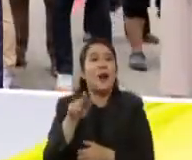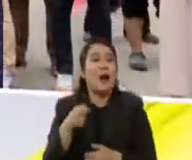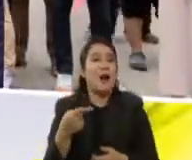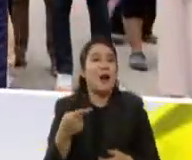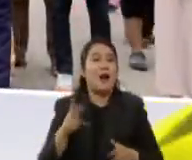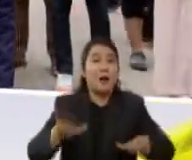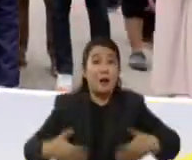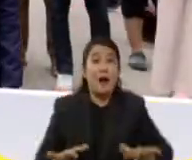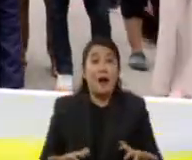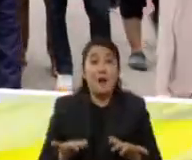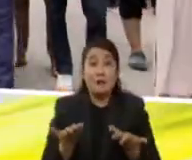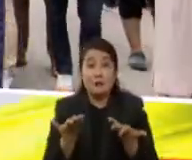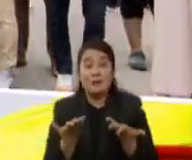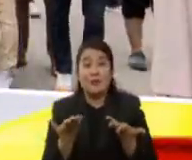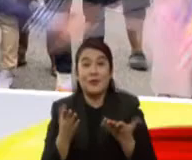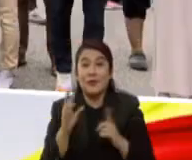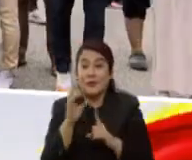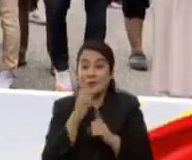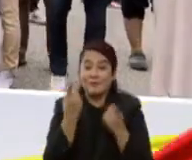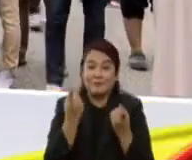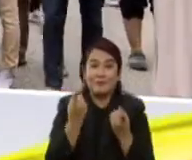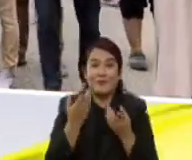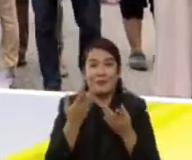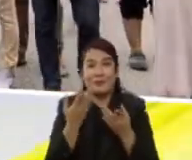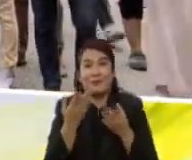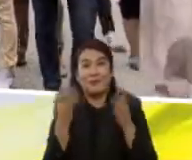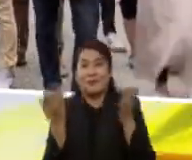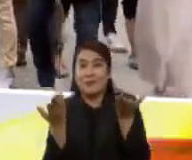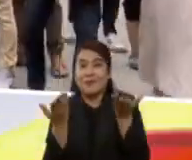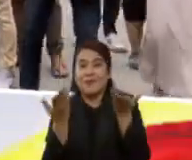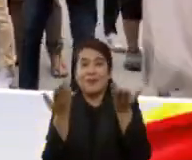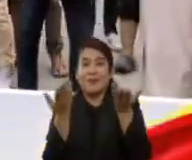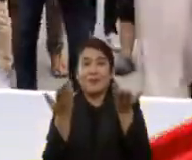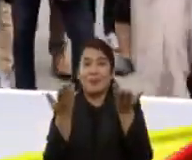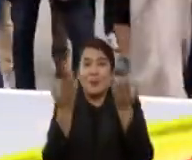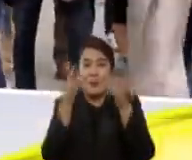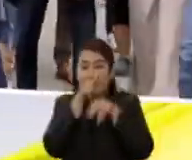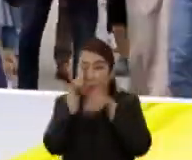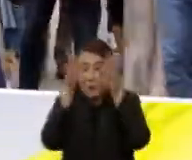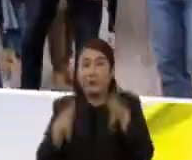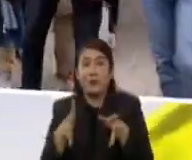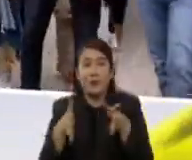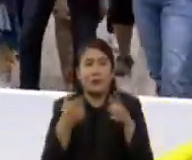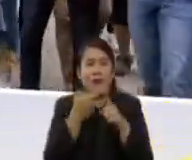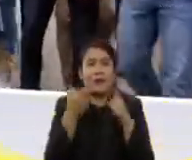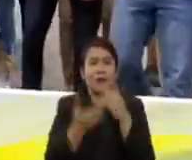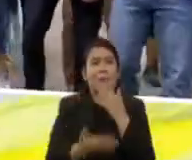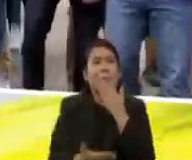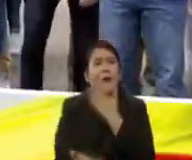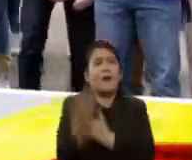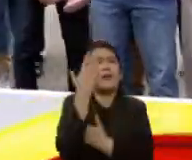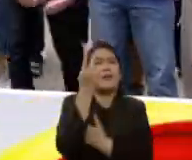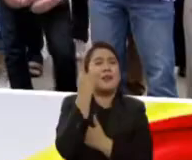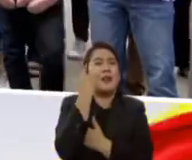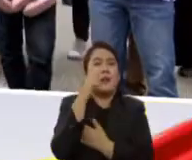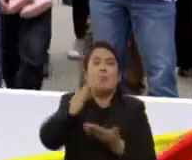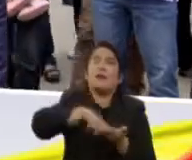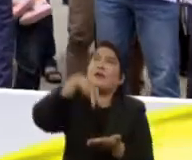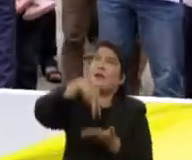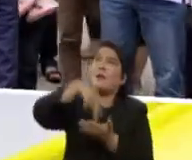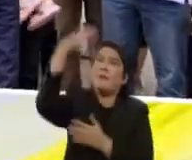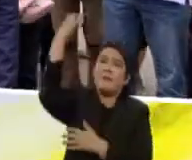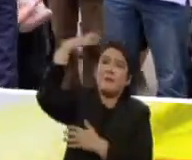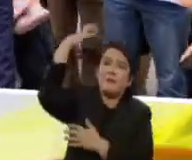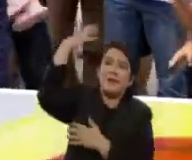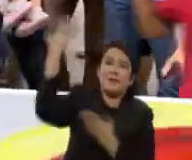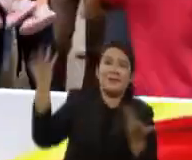agaknya suasana di Jalan Raja Laut bersama dengan keluarga Malaysia yang dari tadi pagi berdiri teguh di bawah cuaca